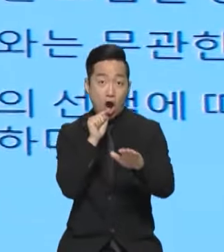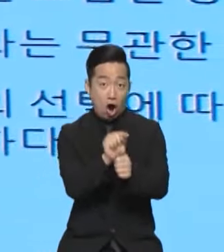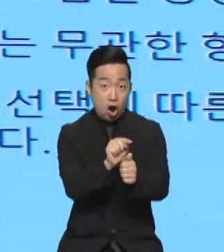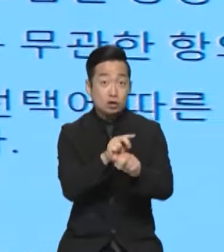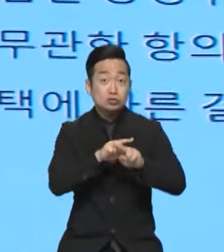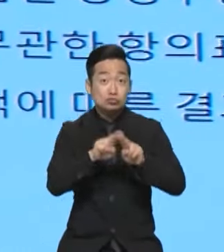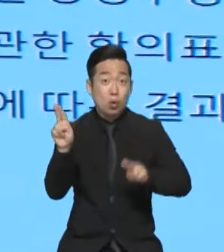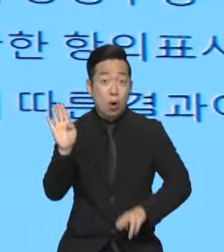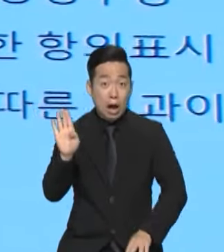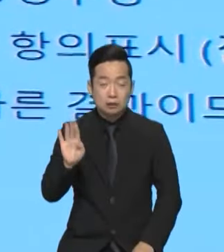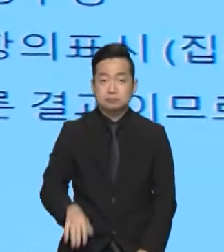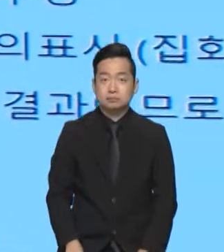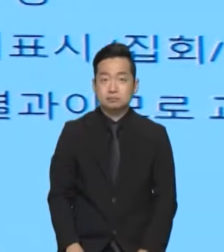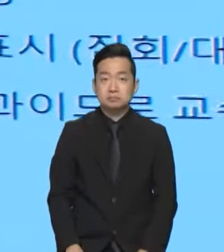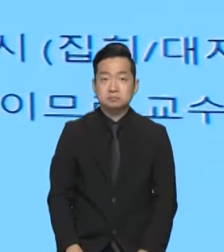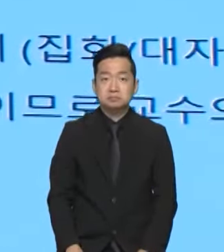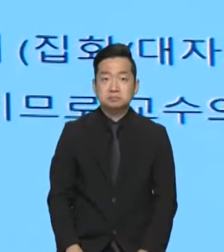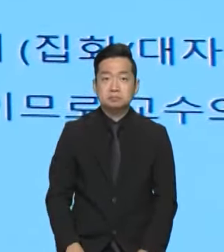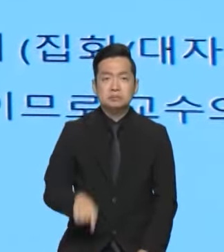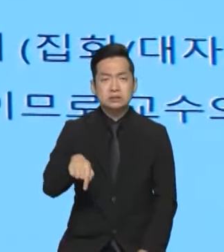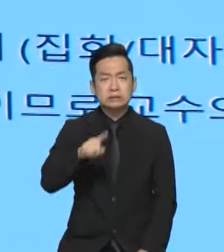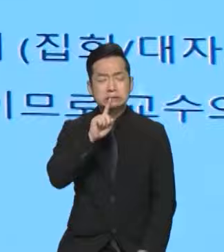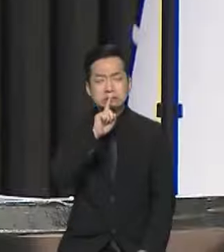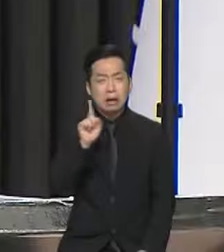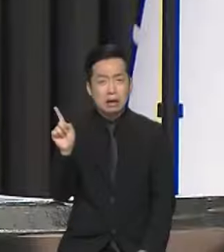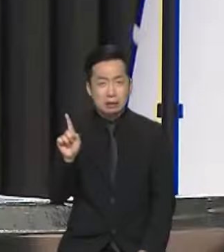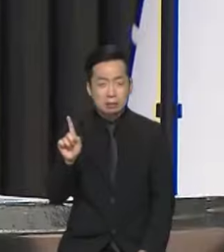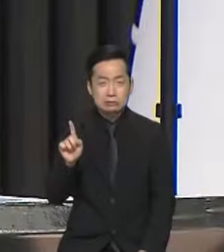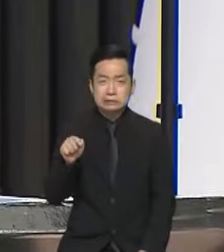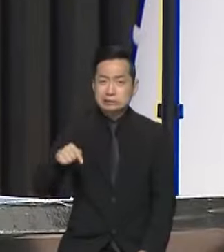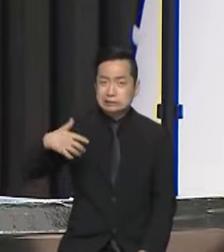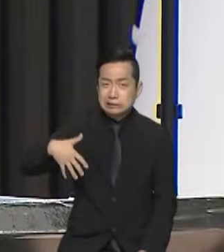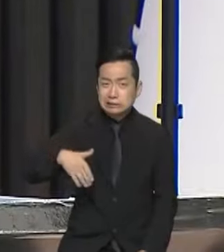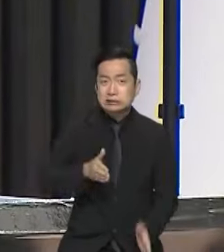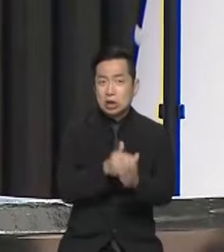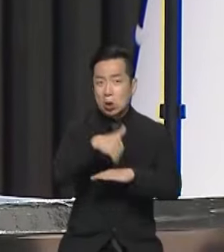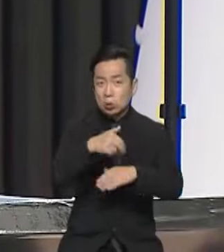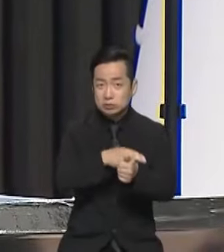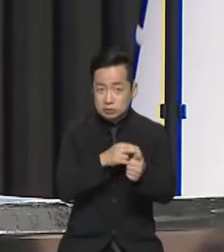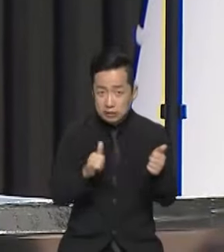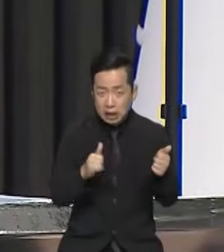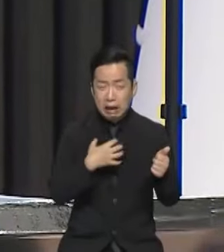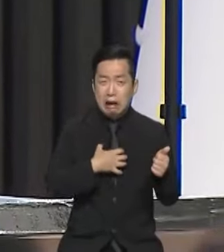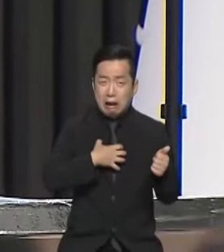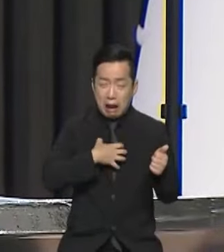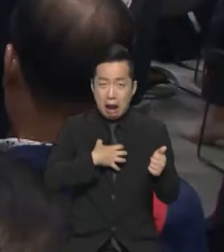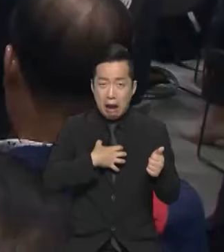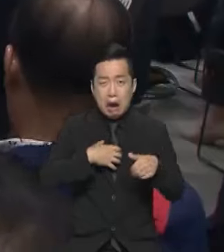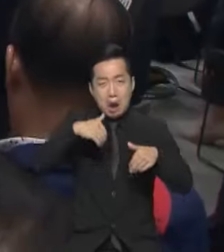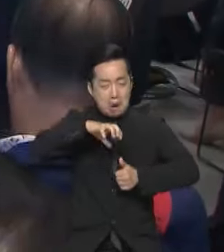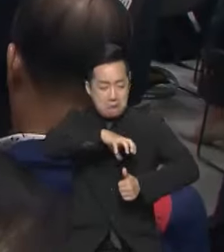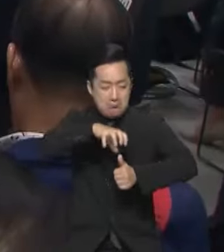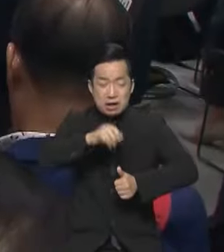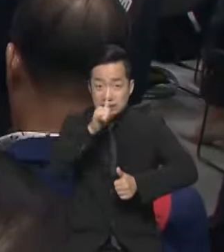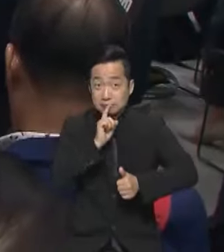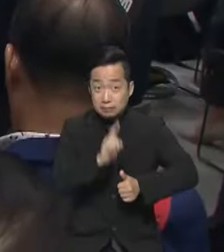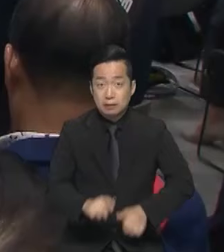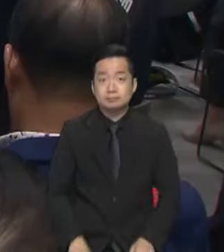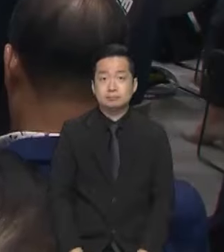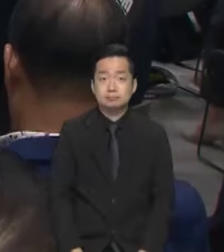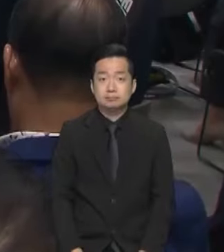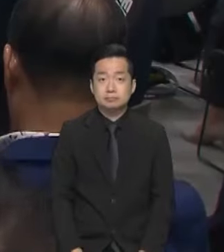아닌 철회를 한 것도 전공의들을 불안하게 만드는 노예계약을 이어가는 거라고 반발했습니다. 의협은 이런